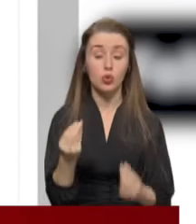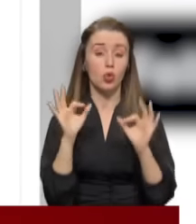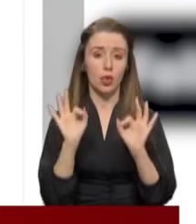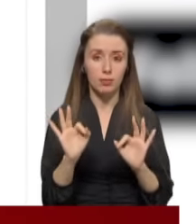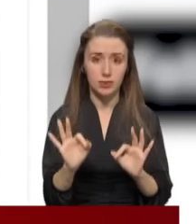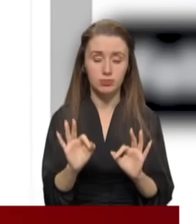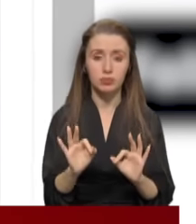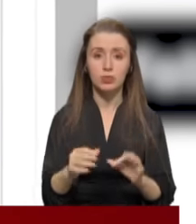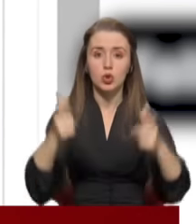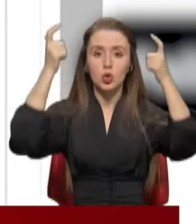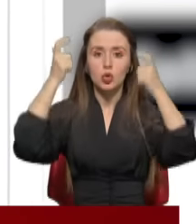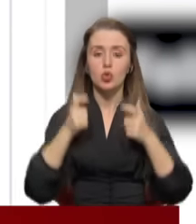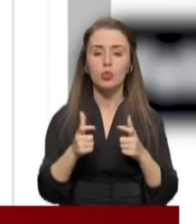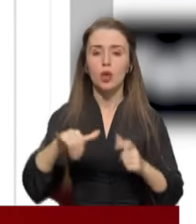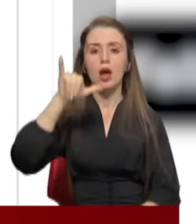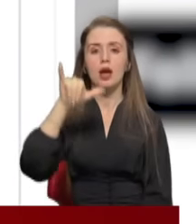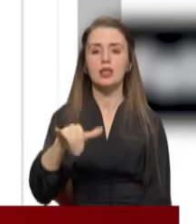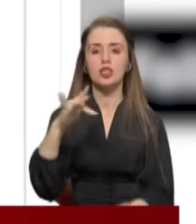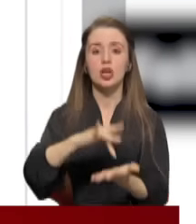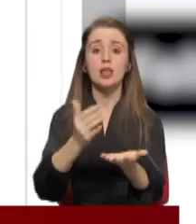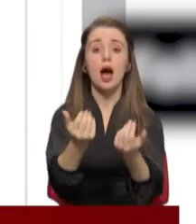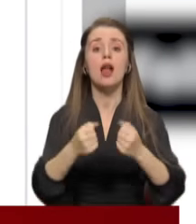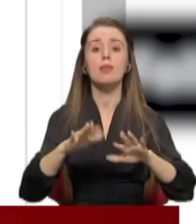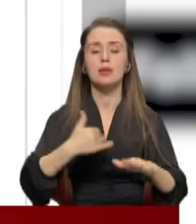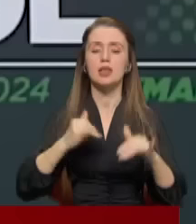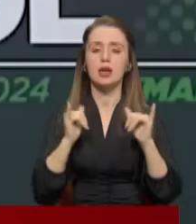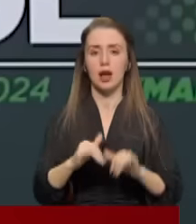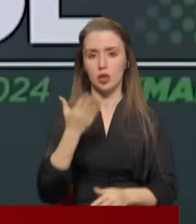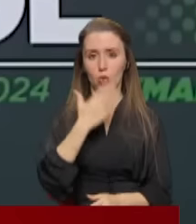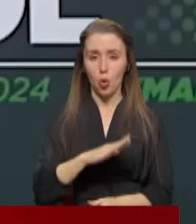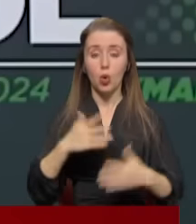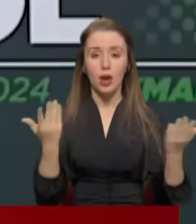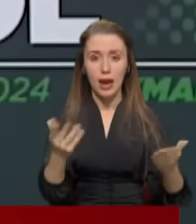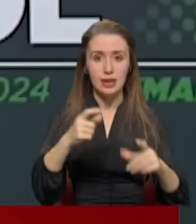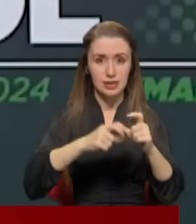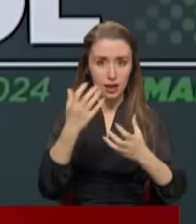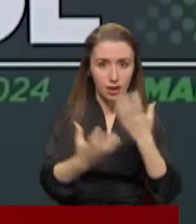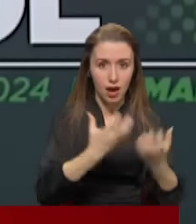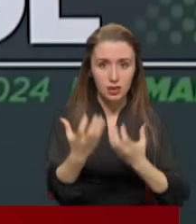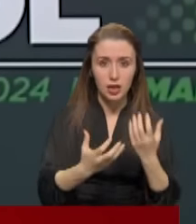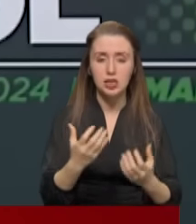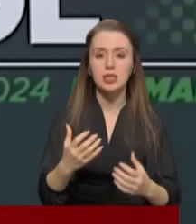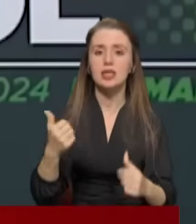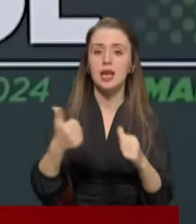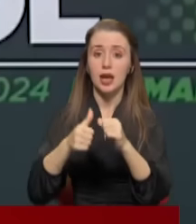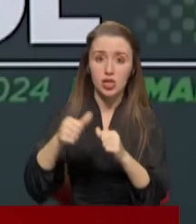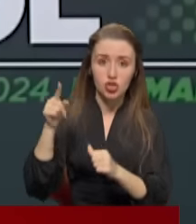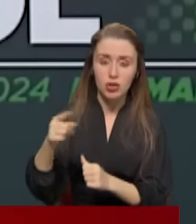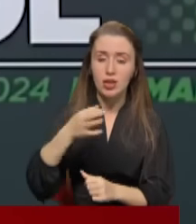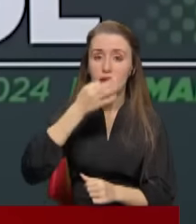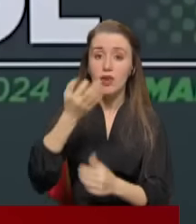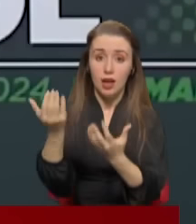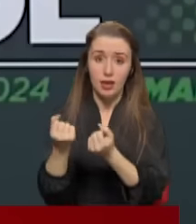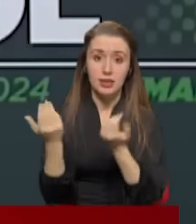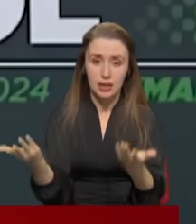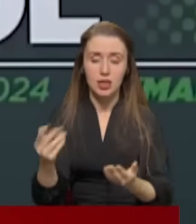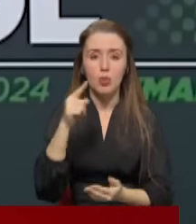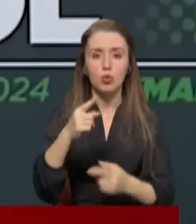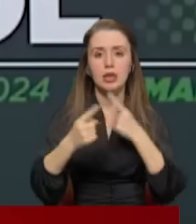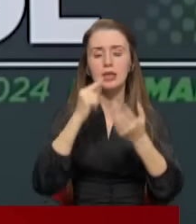çizgimiz. Sorumlular hak ettiği cezayı almadıkça bize rahat yok. Eğer Sinan Ateş'in acılı eşinden ifade aldıysanız